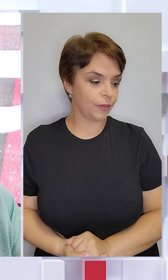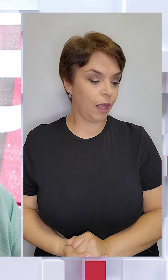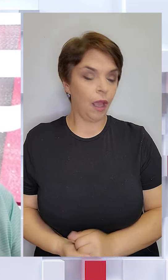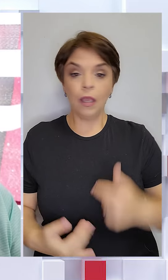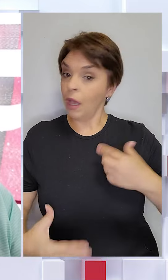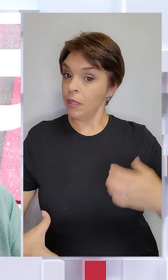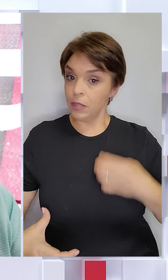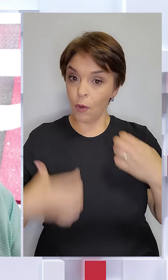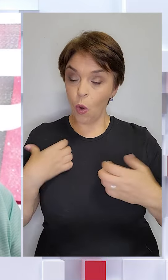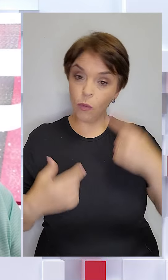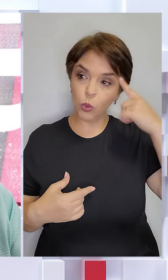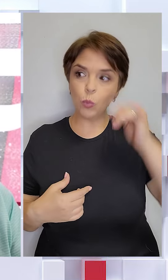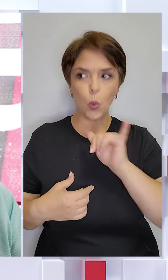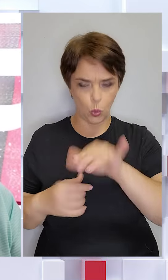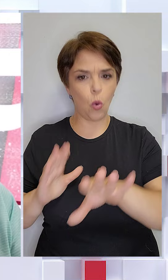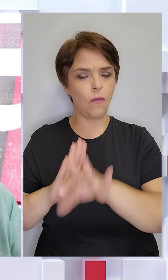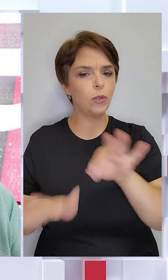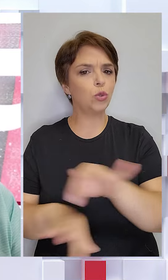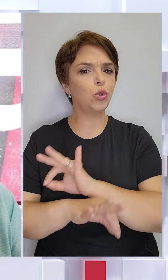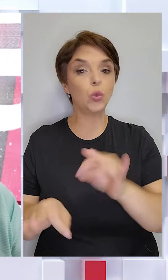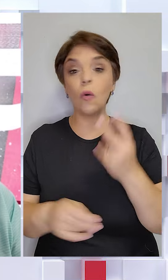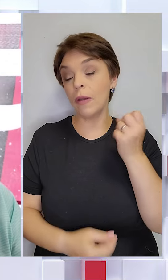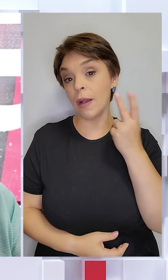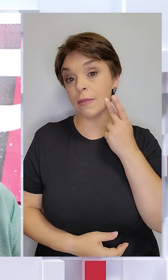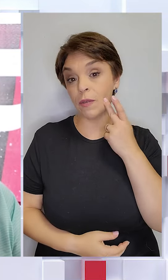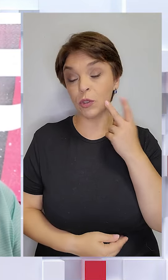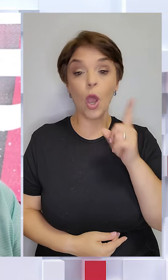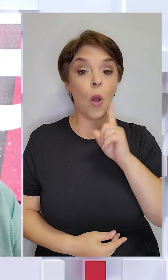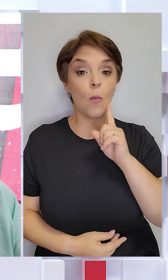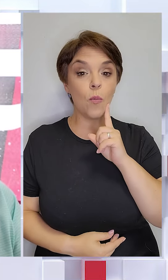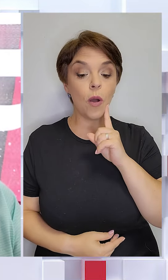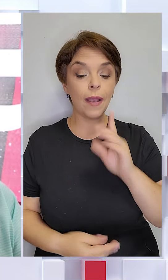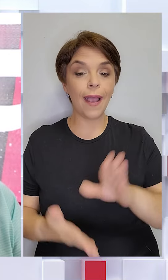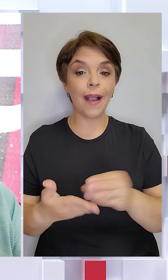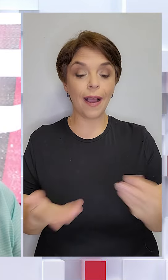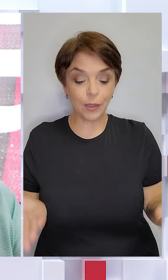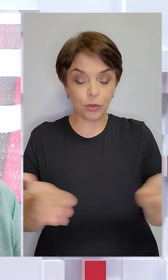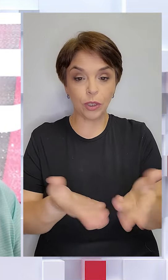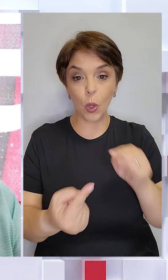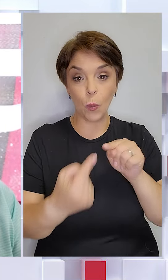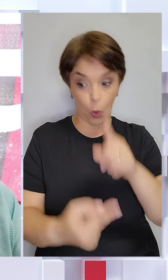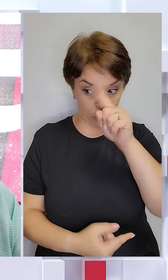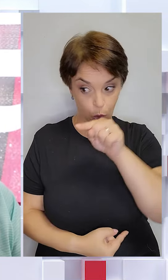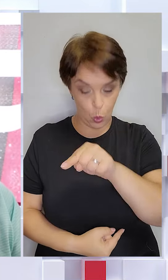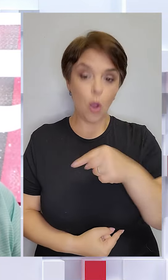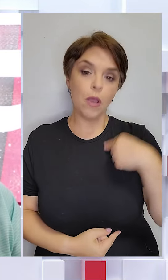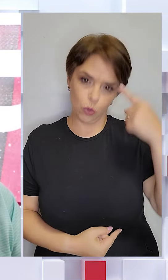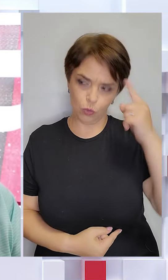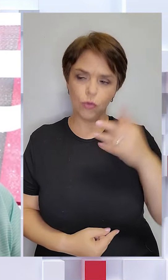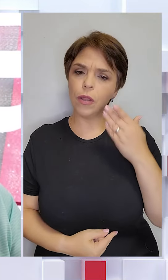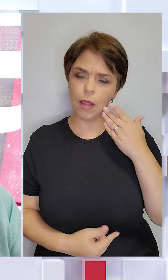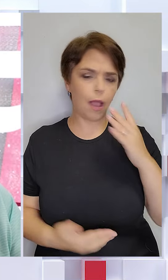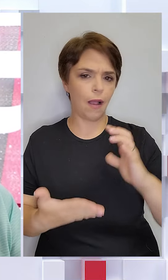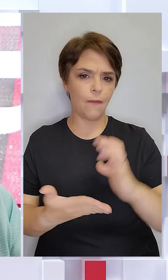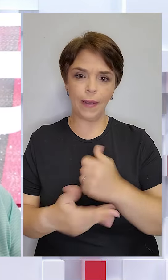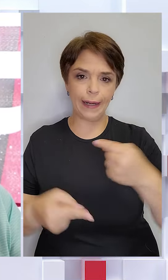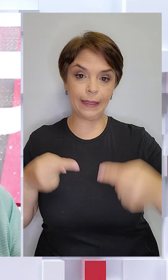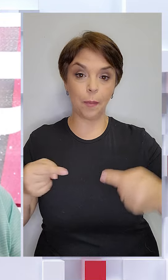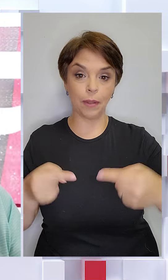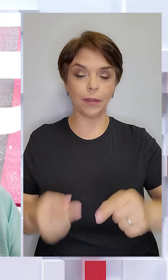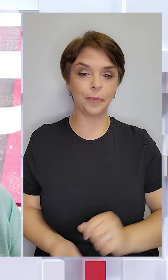Я схвильований. Думаю, у нього вийде чудово, як завжди. І поки карти не будуть складені проти нього, я думаю, що він легко виграє